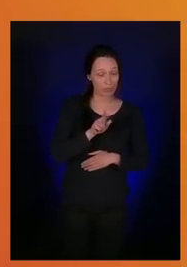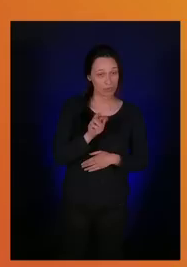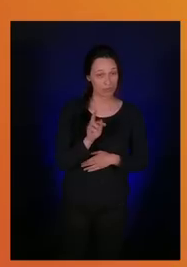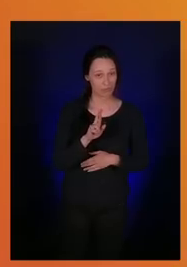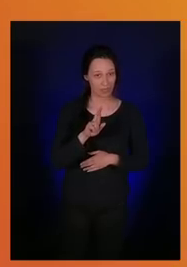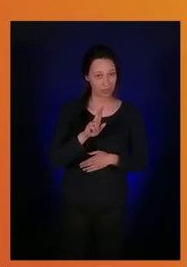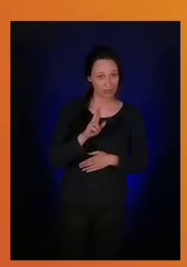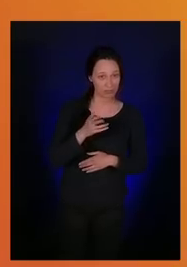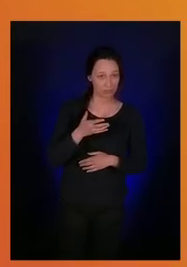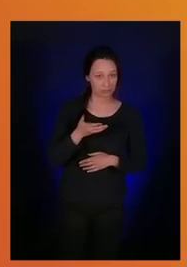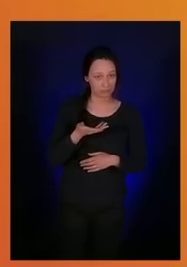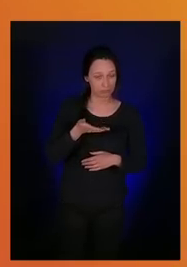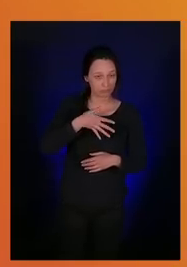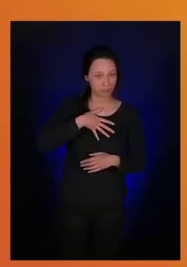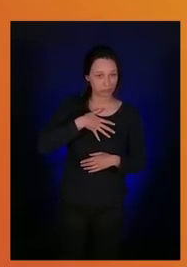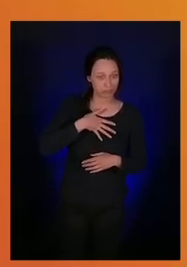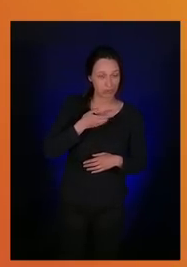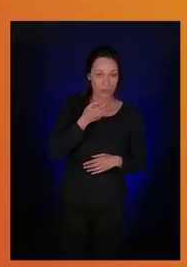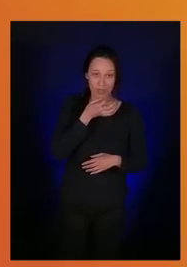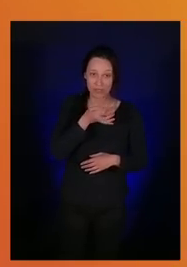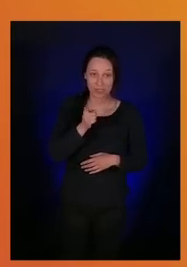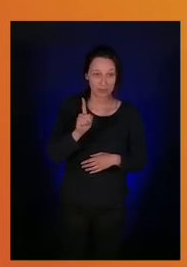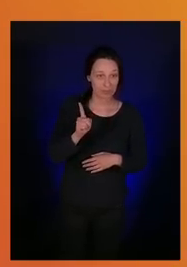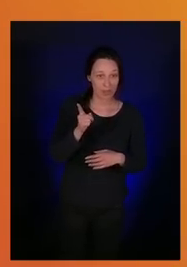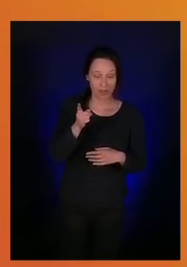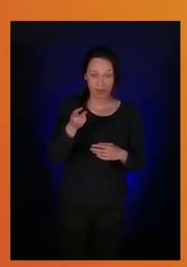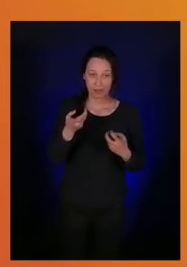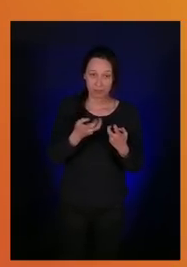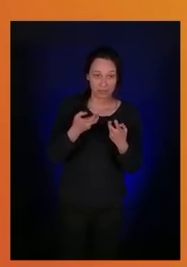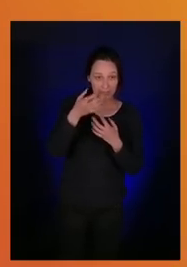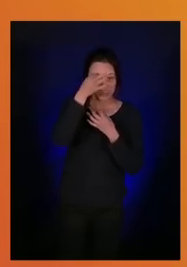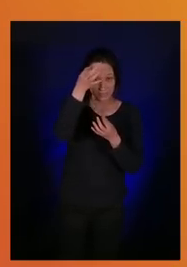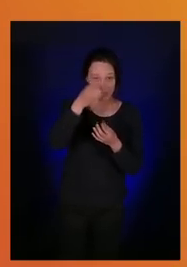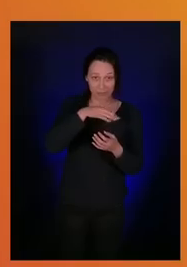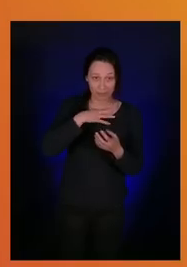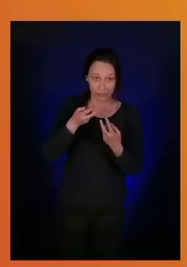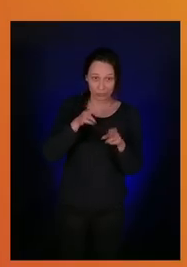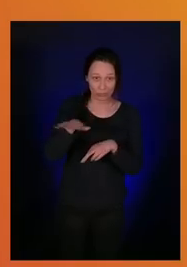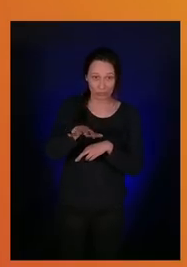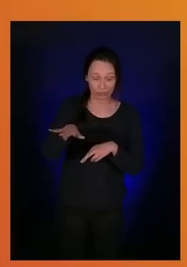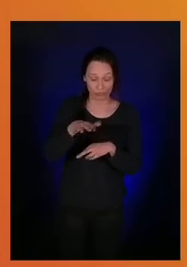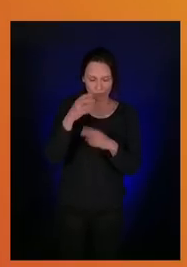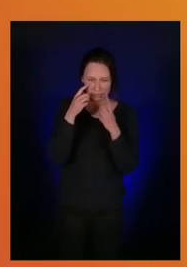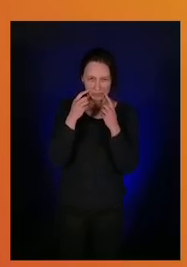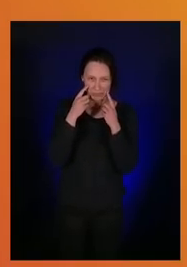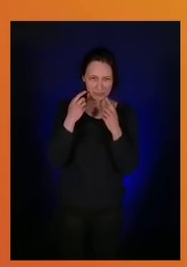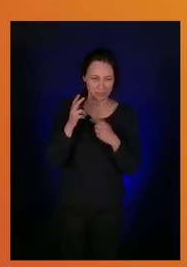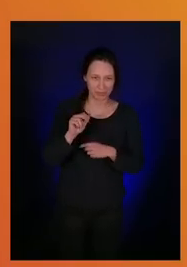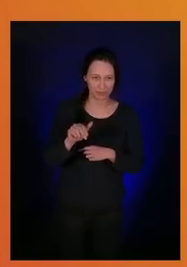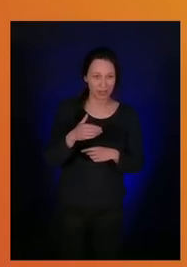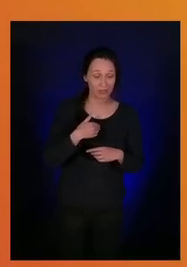la pension moyenne des IEG parce que je vais vous faire pleurer, et les 10 euros me font pleurer.